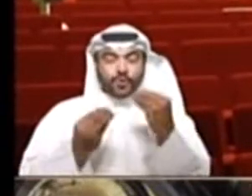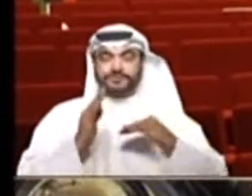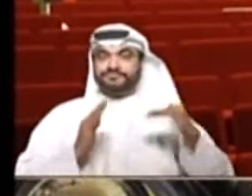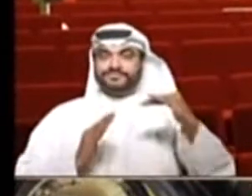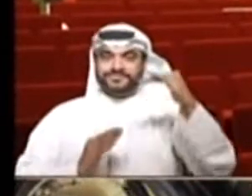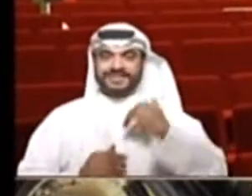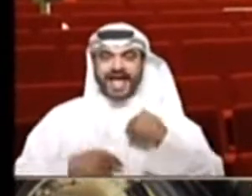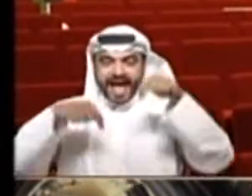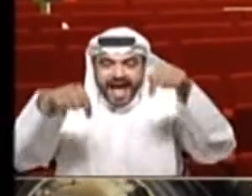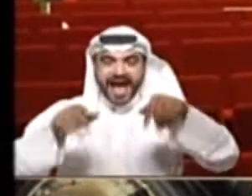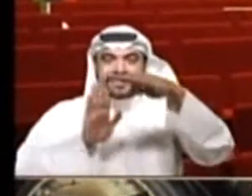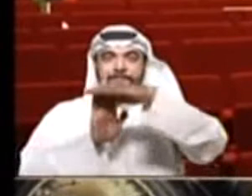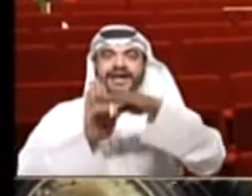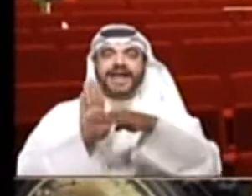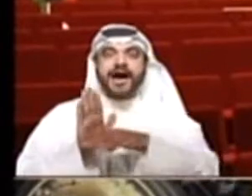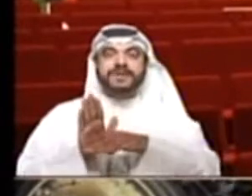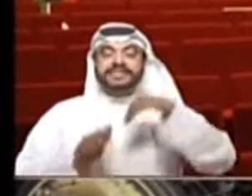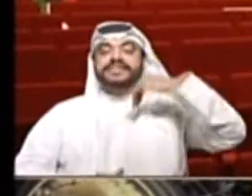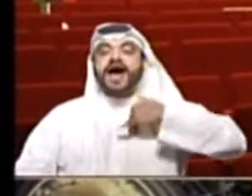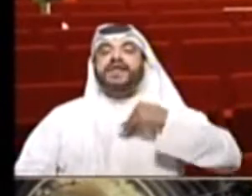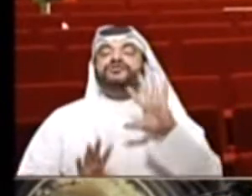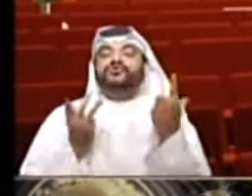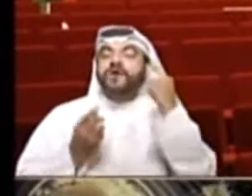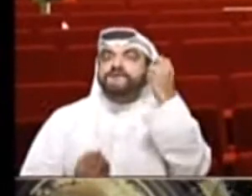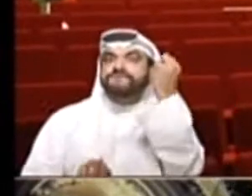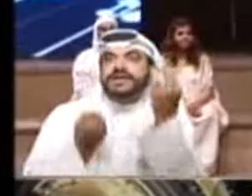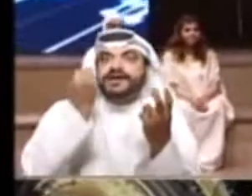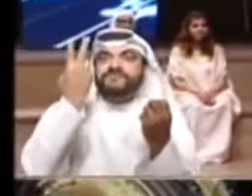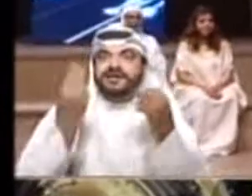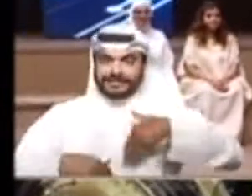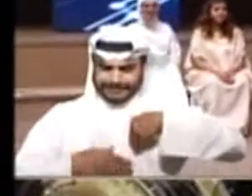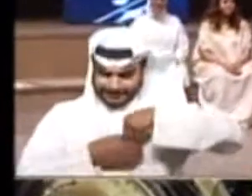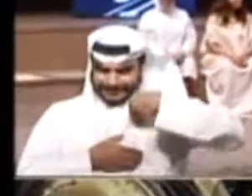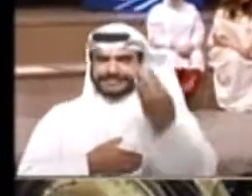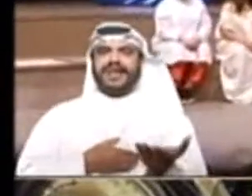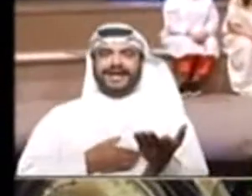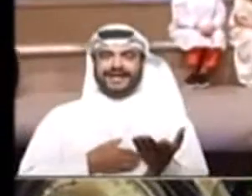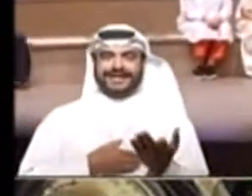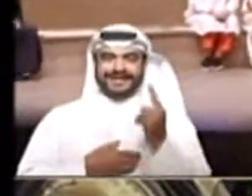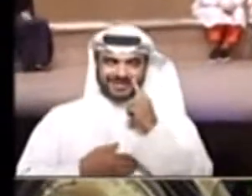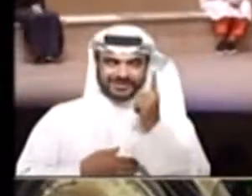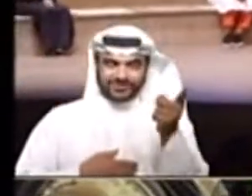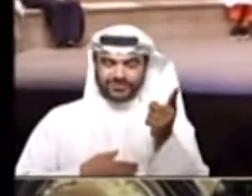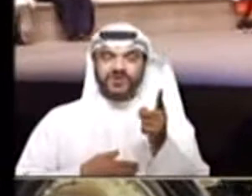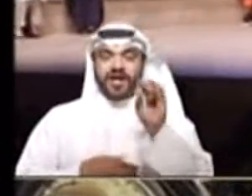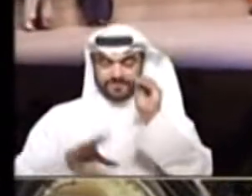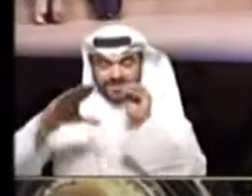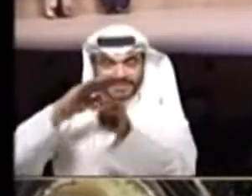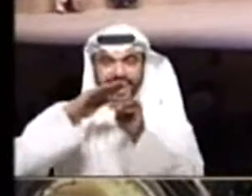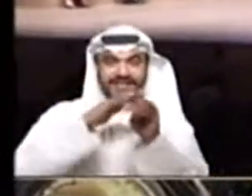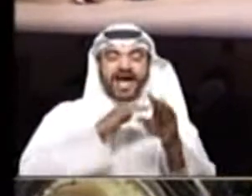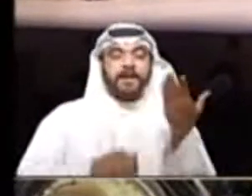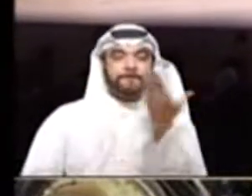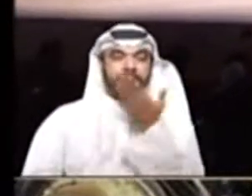فهذا برنامج بريق نركز على الإيجابية. برنامج بريق مطبق في عدد من مدارس